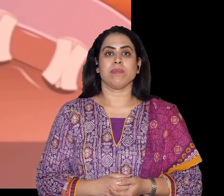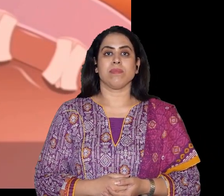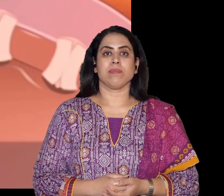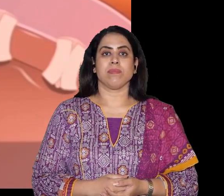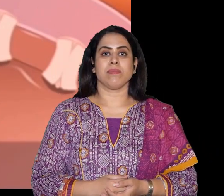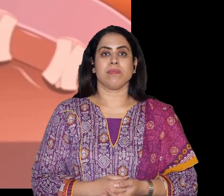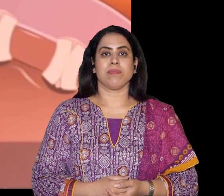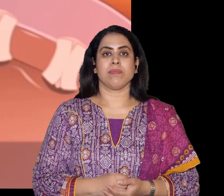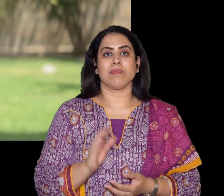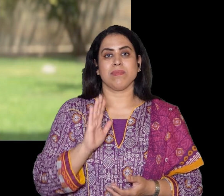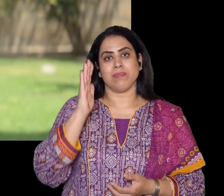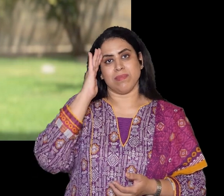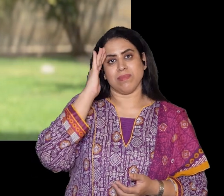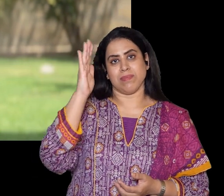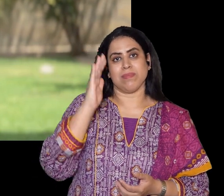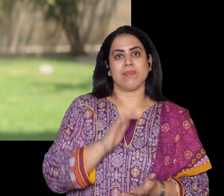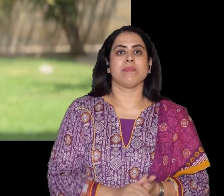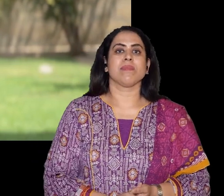adaptation.